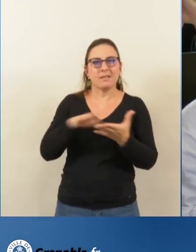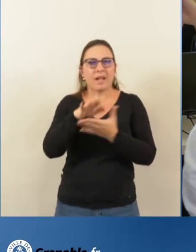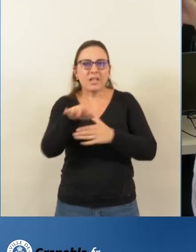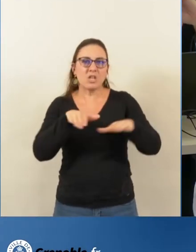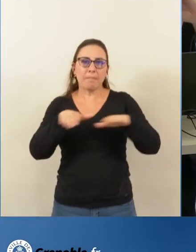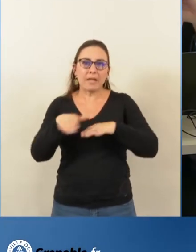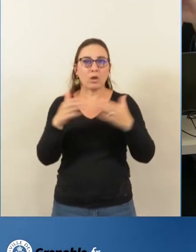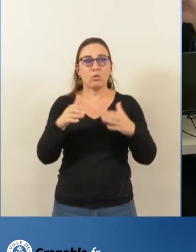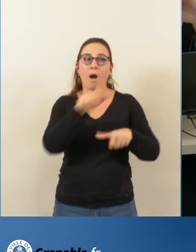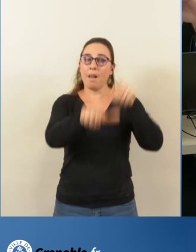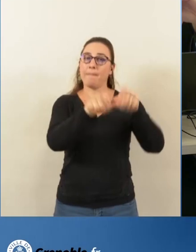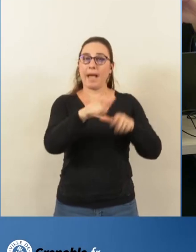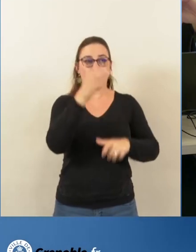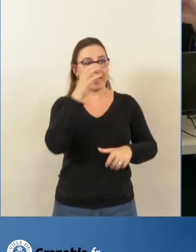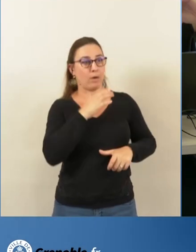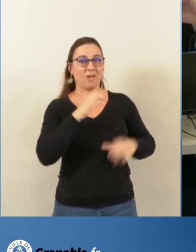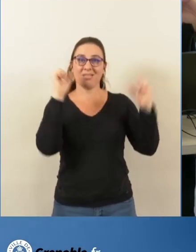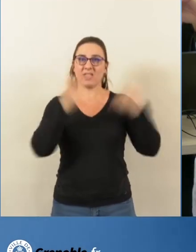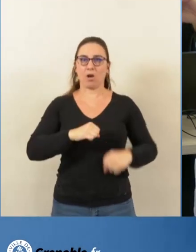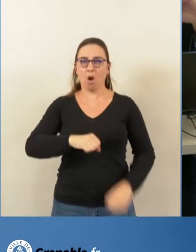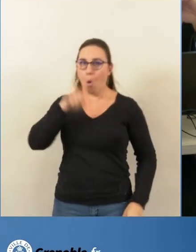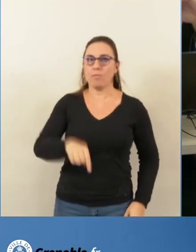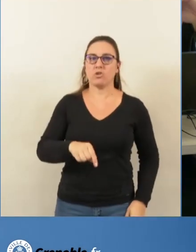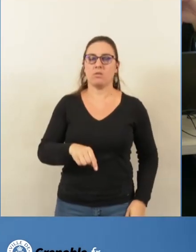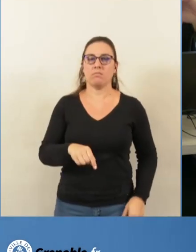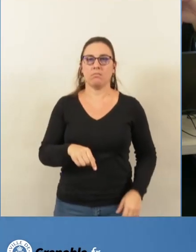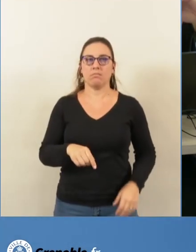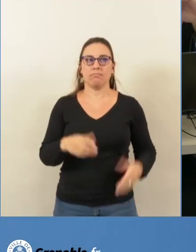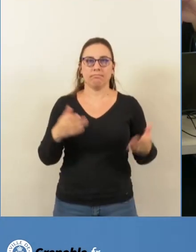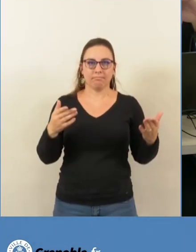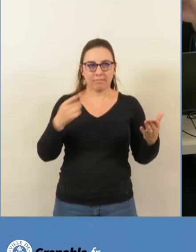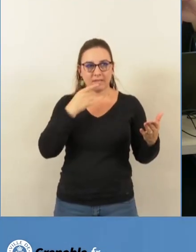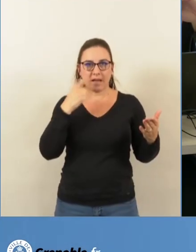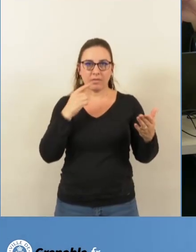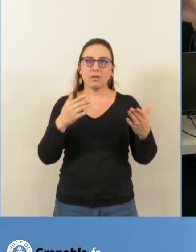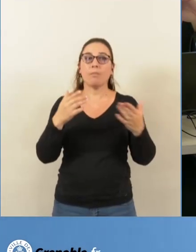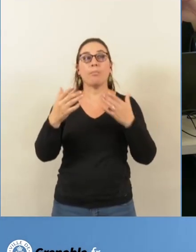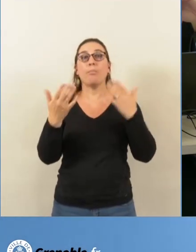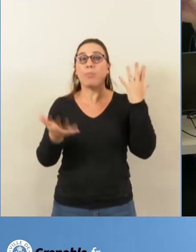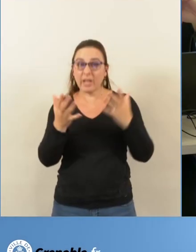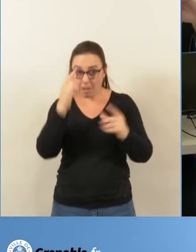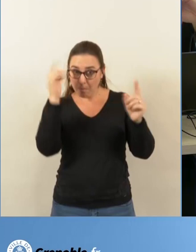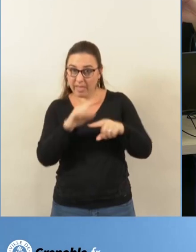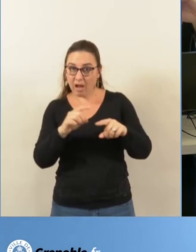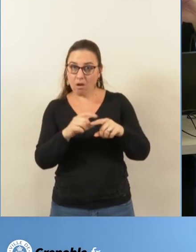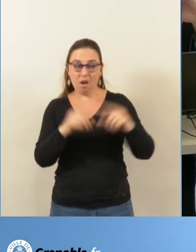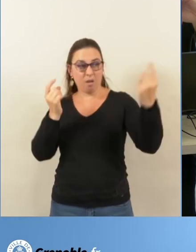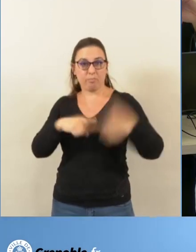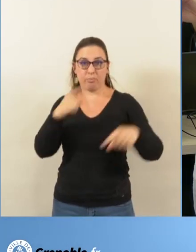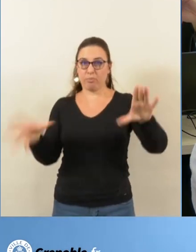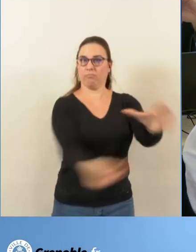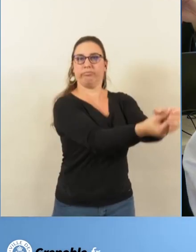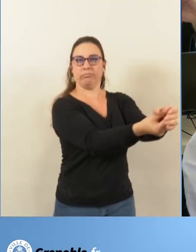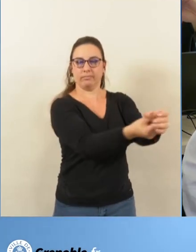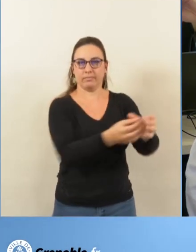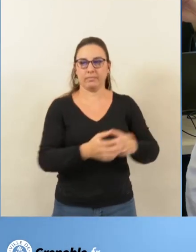l'obligation d'adopter votre position et de se trouver dans le camp de vos adversaires cette fois